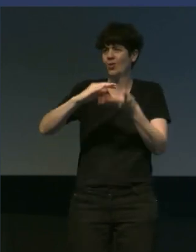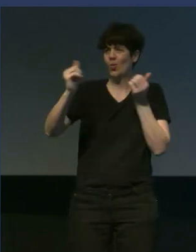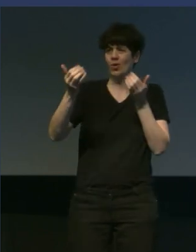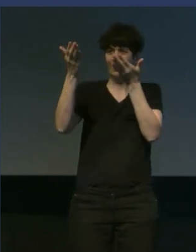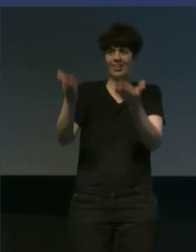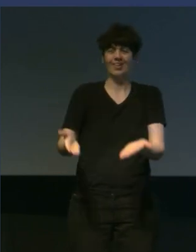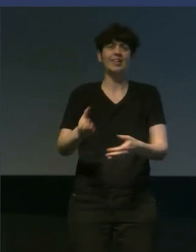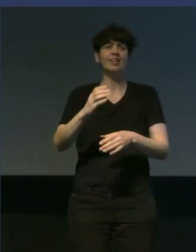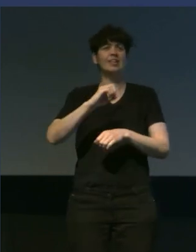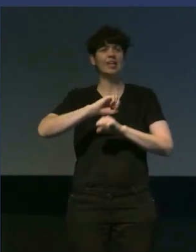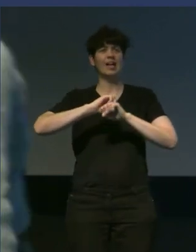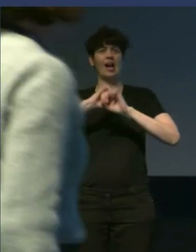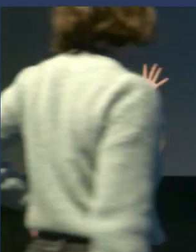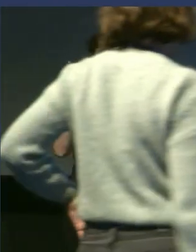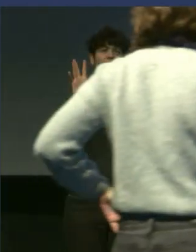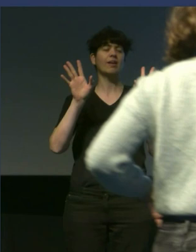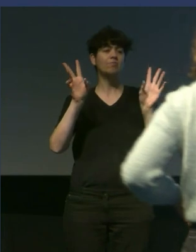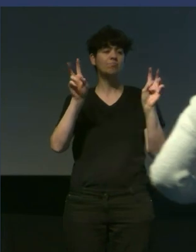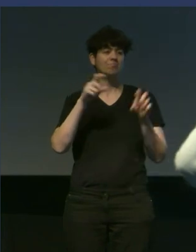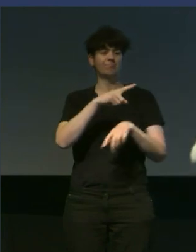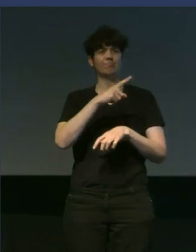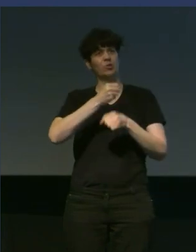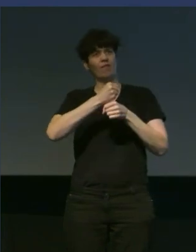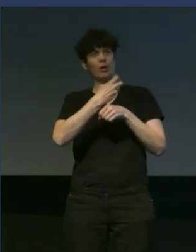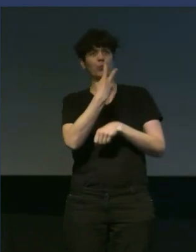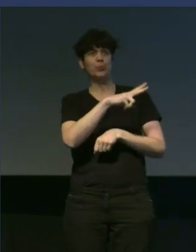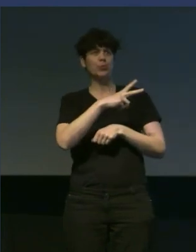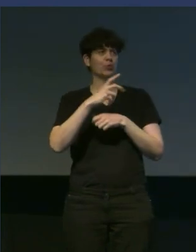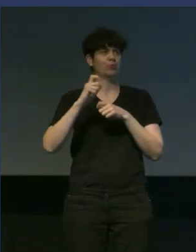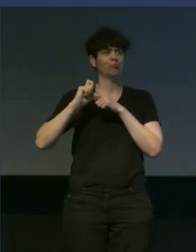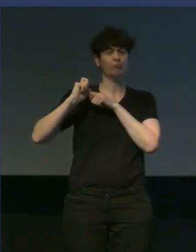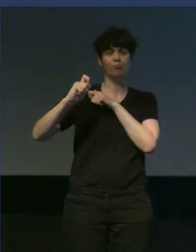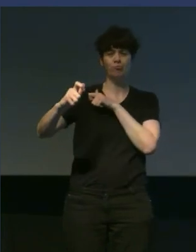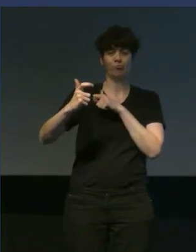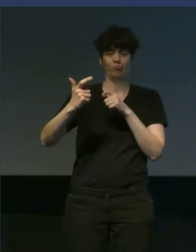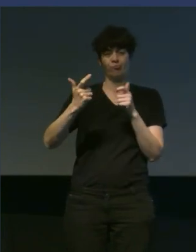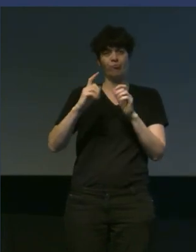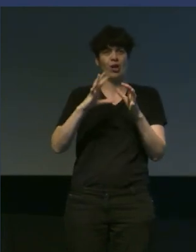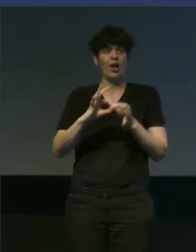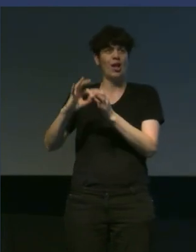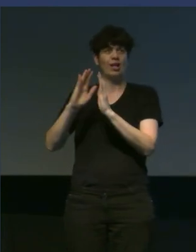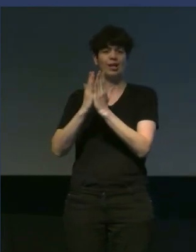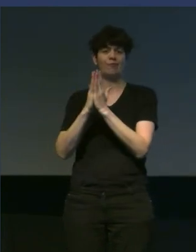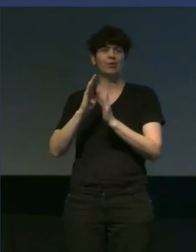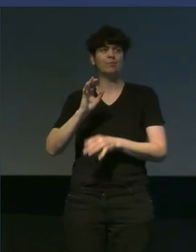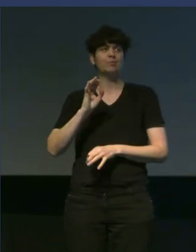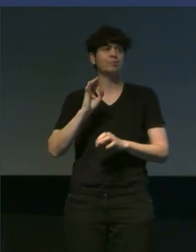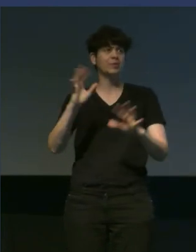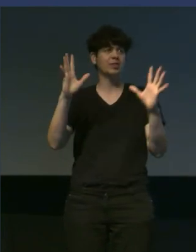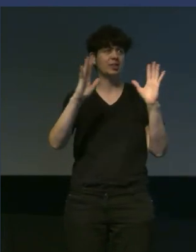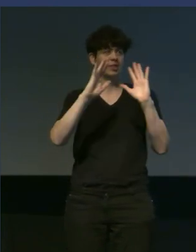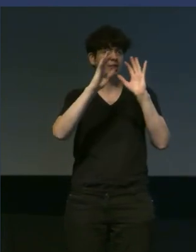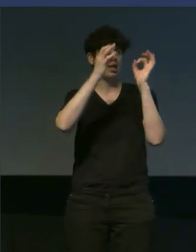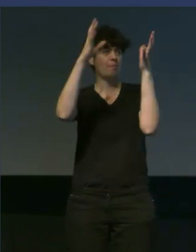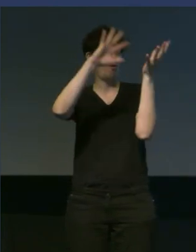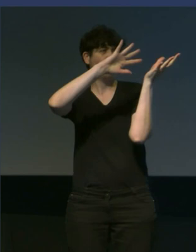son travail et toute la démarche qui a été mise en place dans le cadre de ce livre sur le changement climatique. Merci.